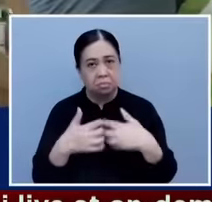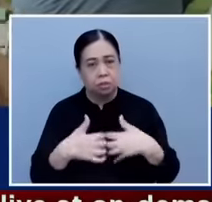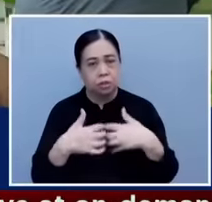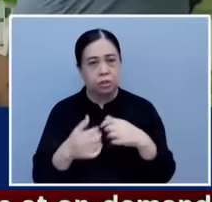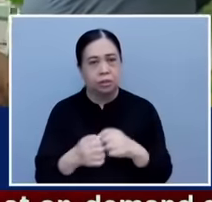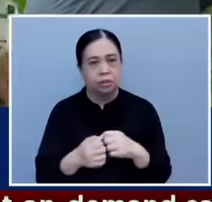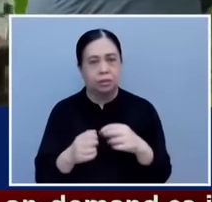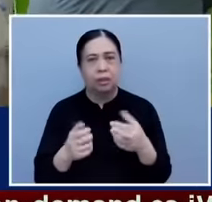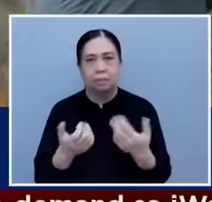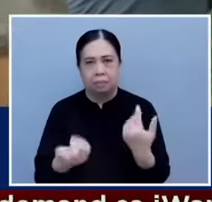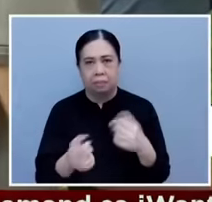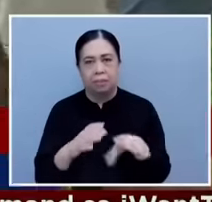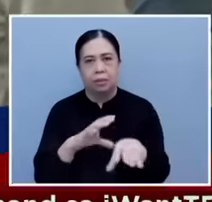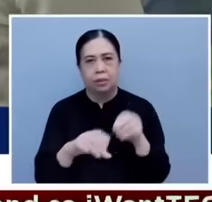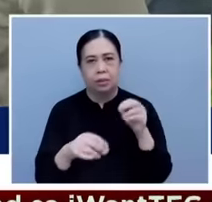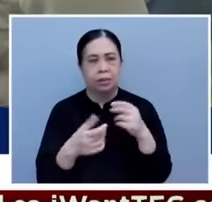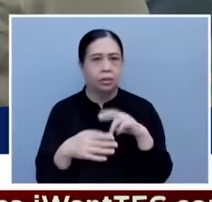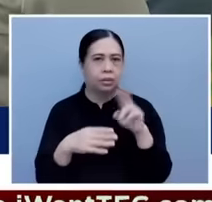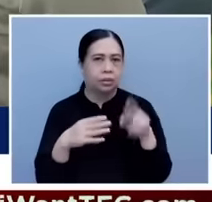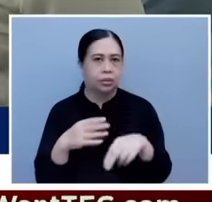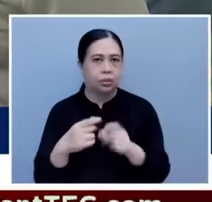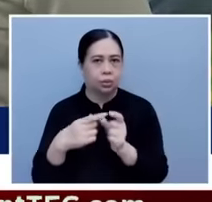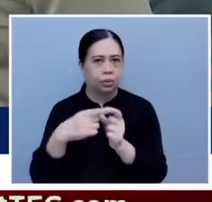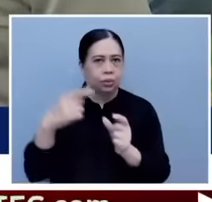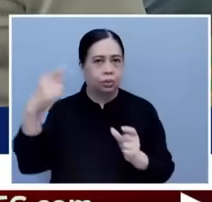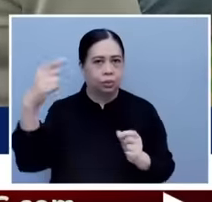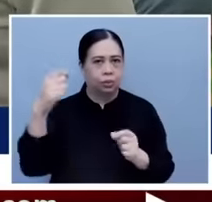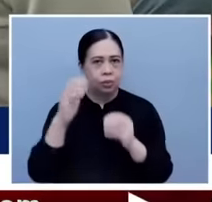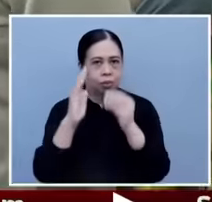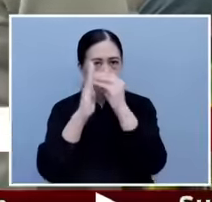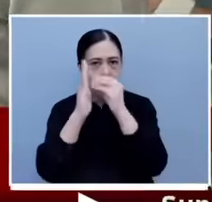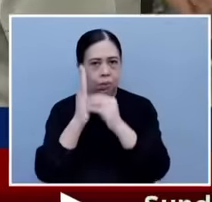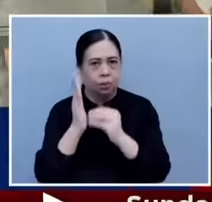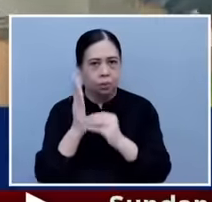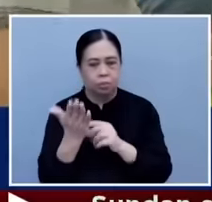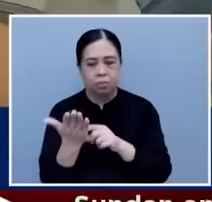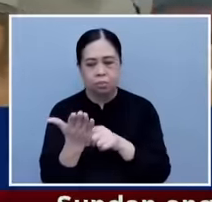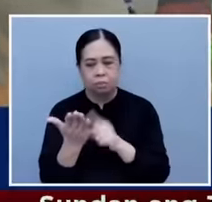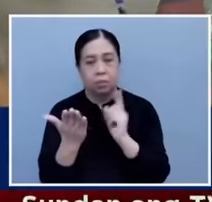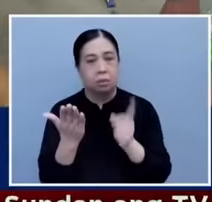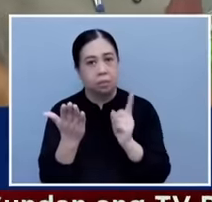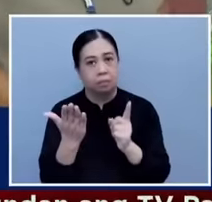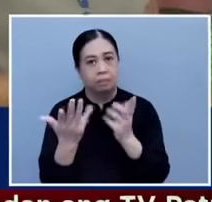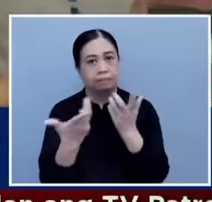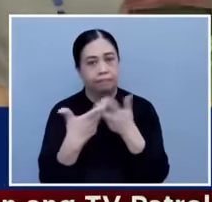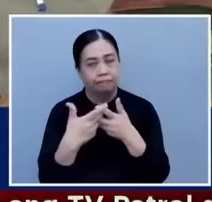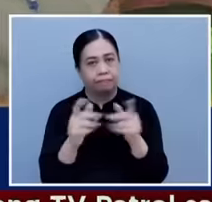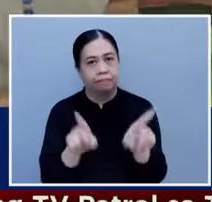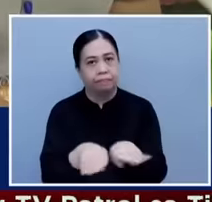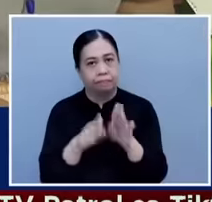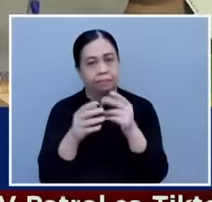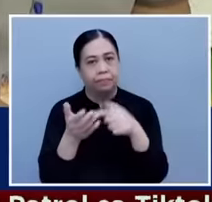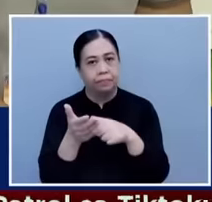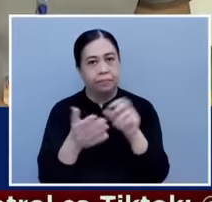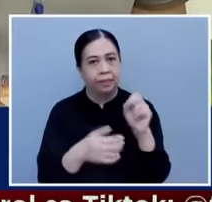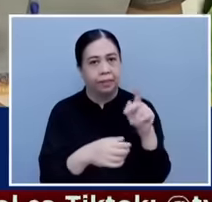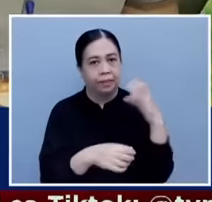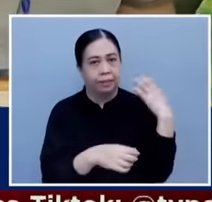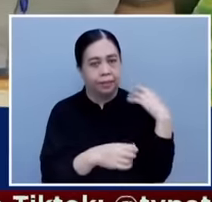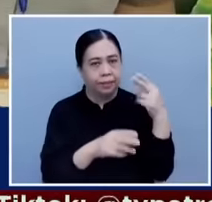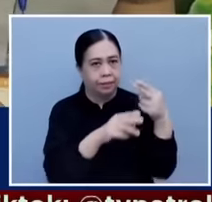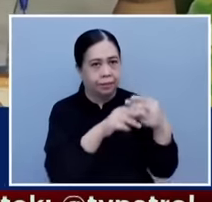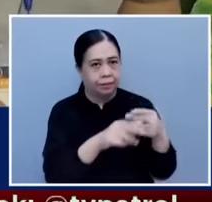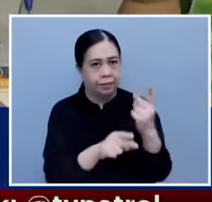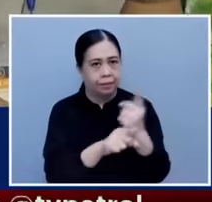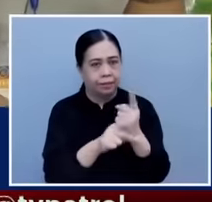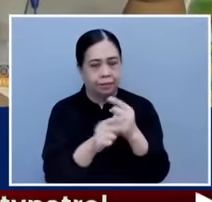Lumabas na yung resulta ng mock vote natin. At tama naman yung pangalan dun sa SK chair. At